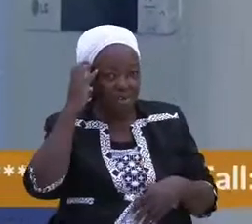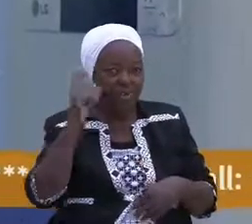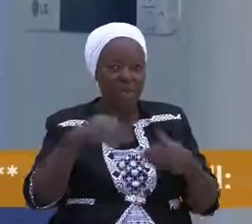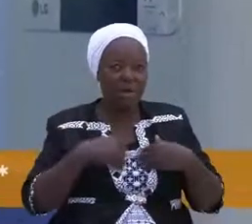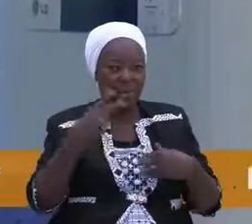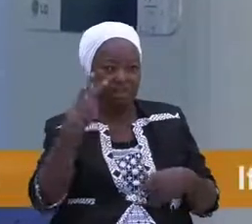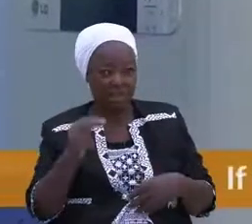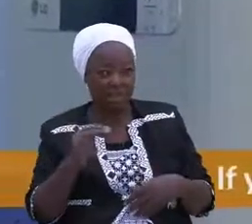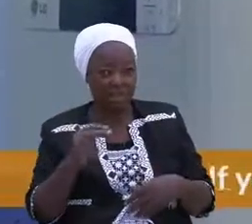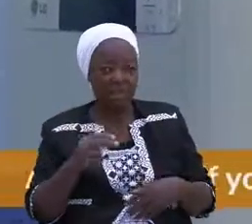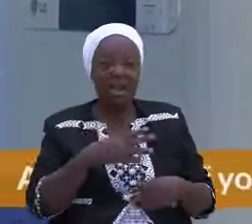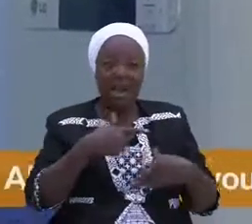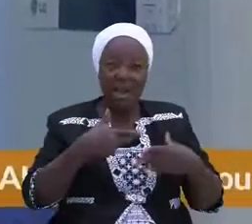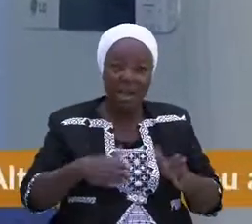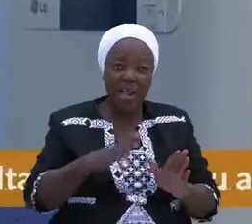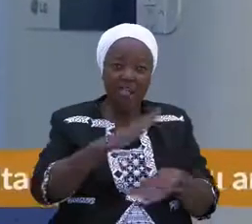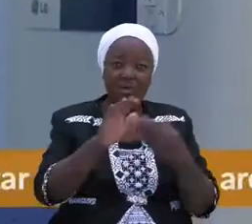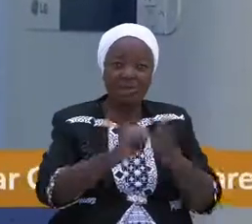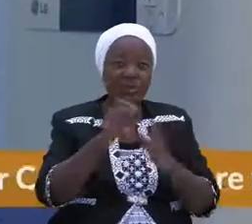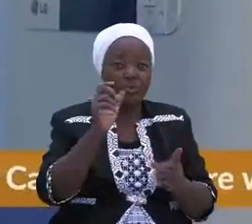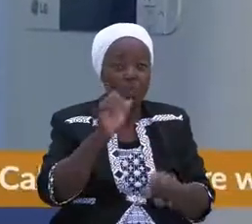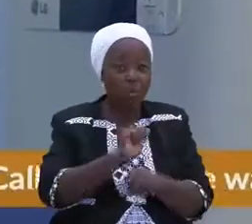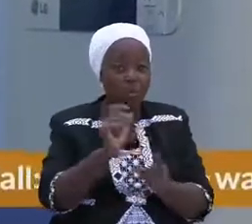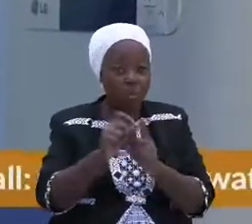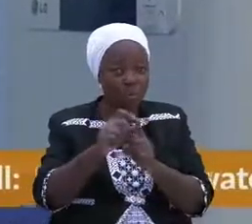sur Instagram, Facebook, YouTube,